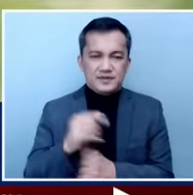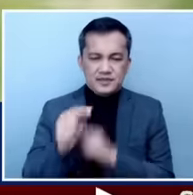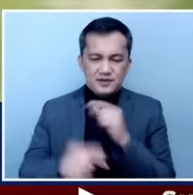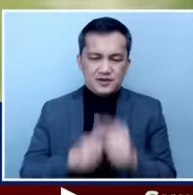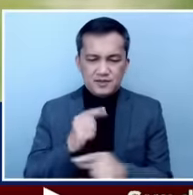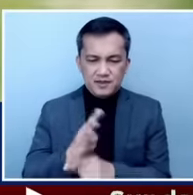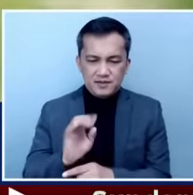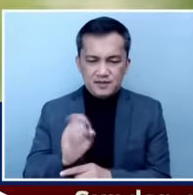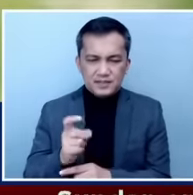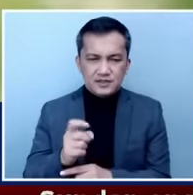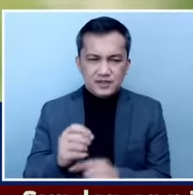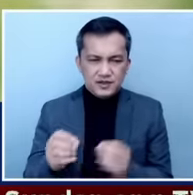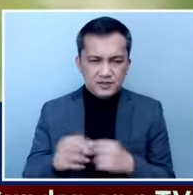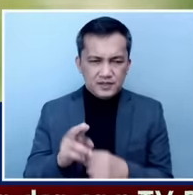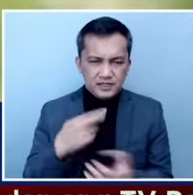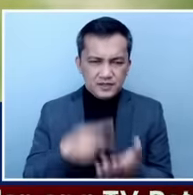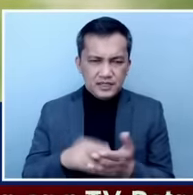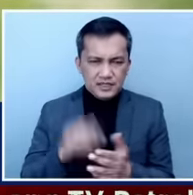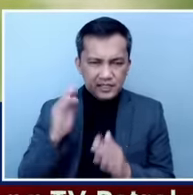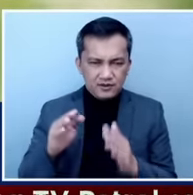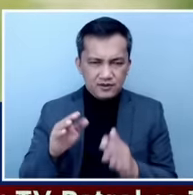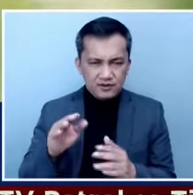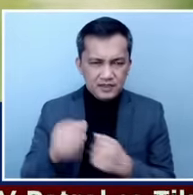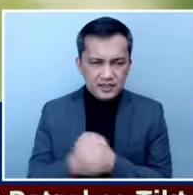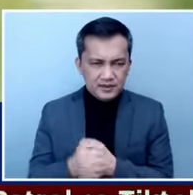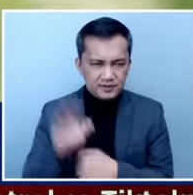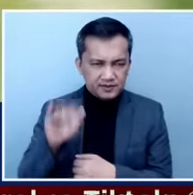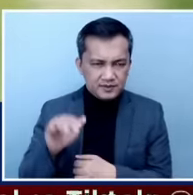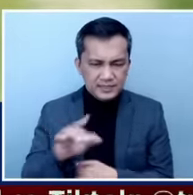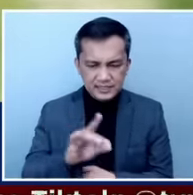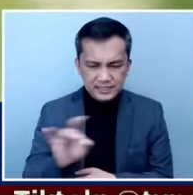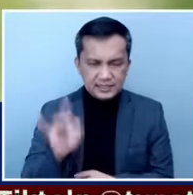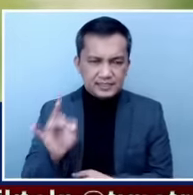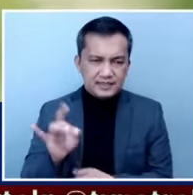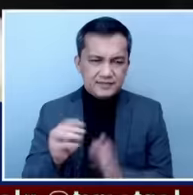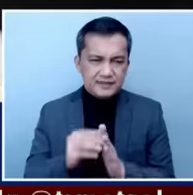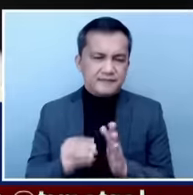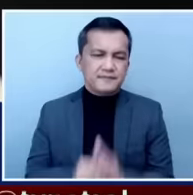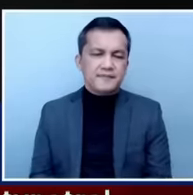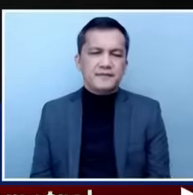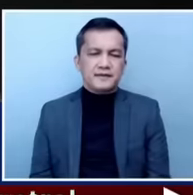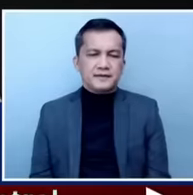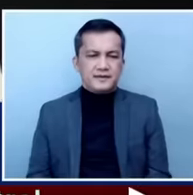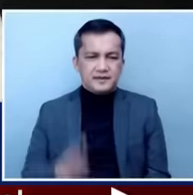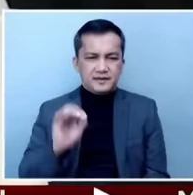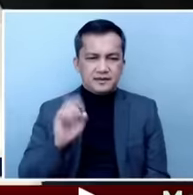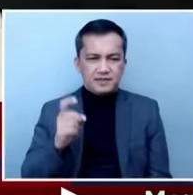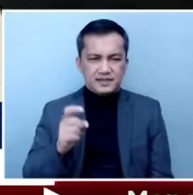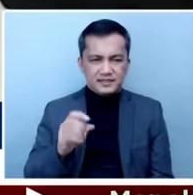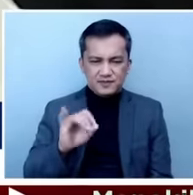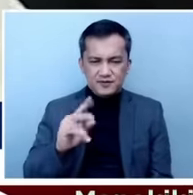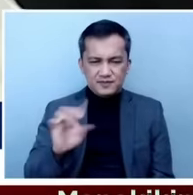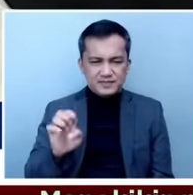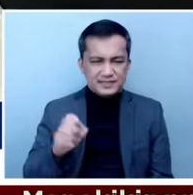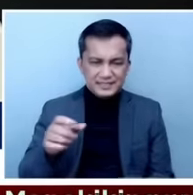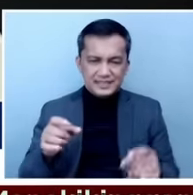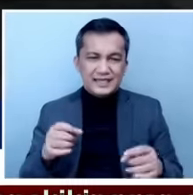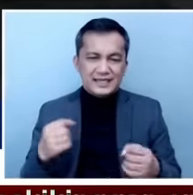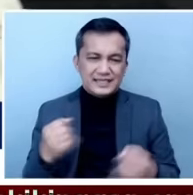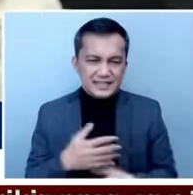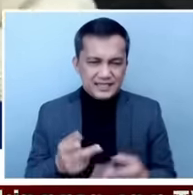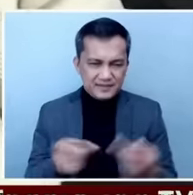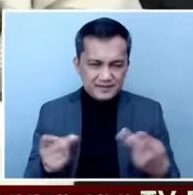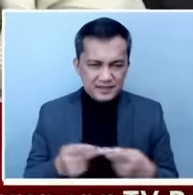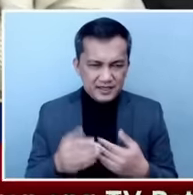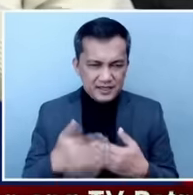office record ng Hello Love Goodbye na 880 million. The box office is a scary place to be in, to be honest, after the